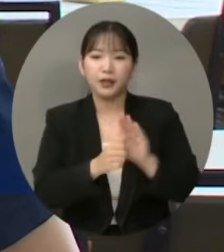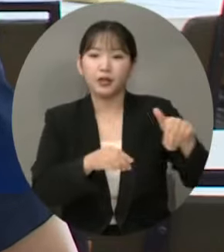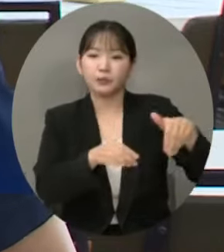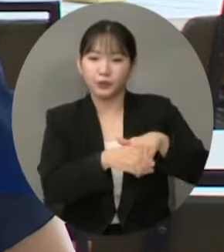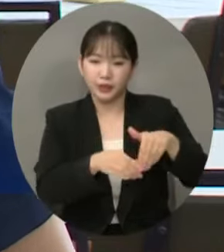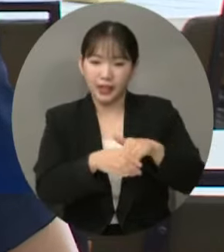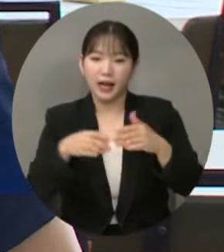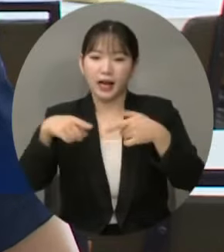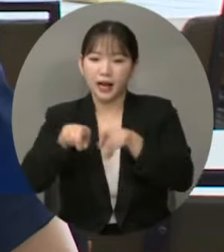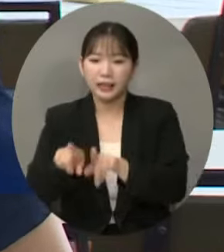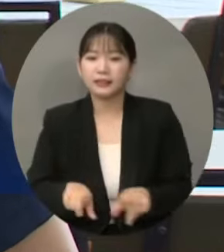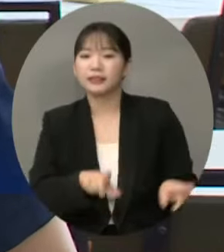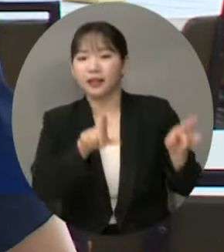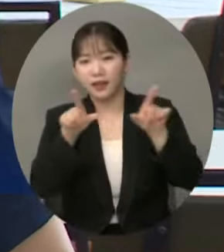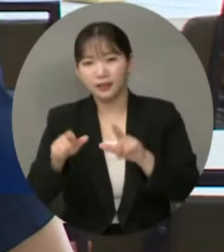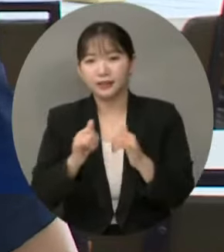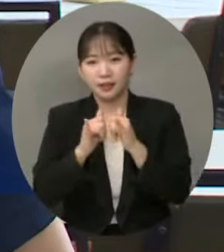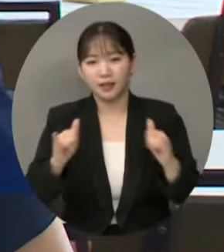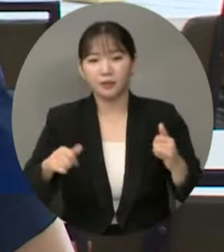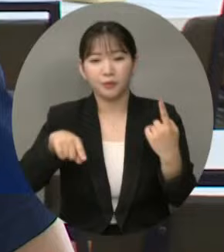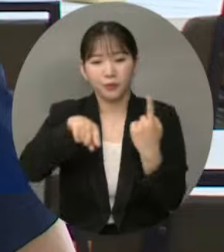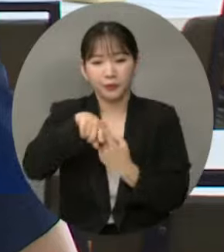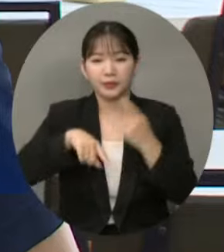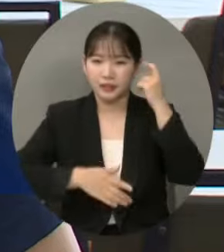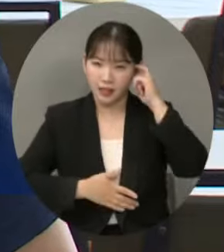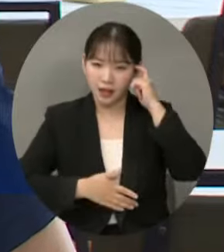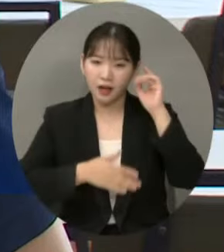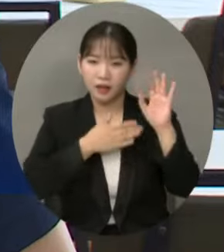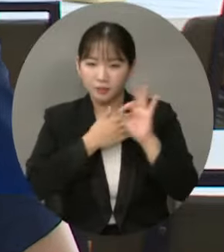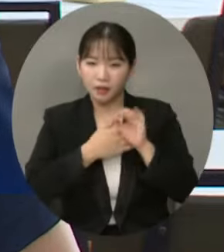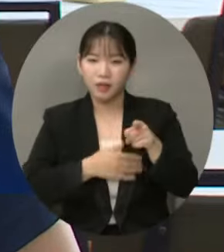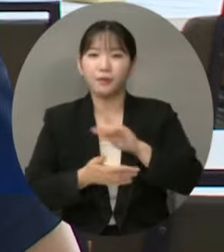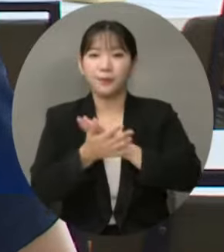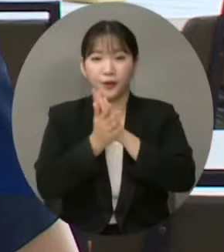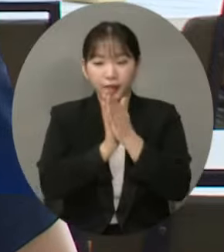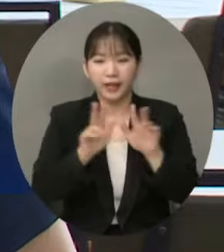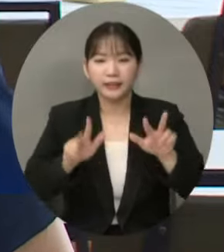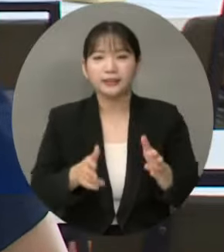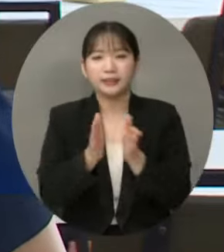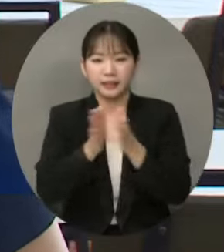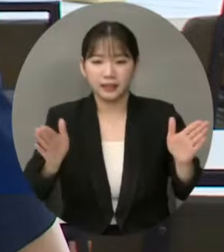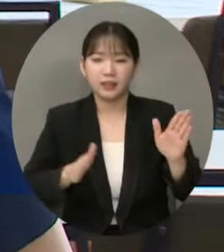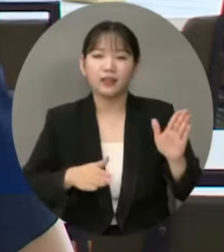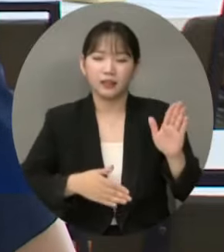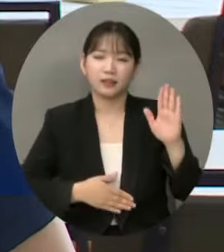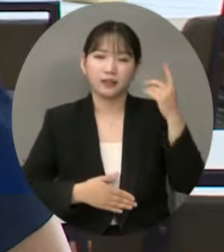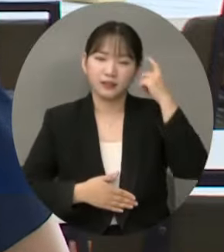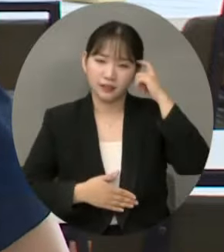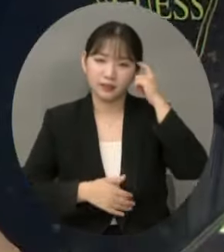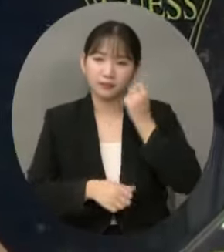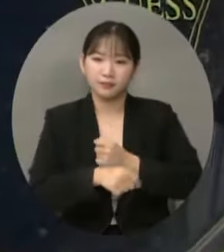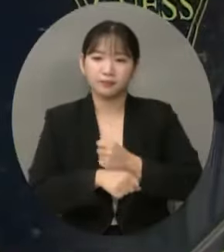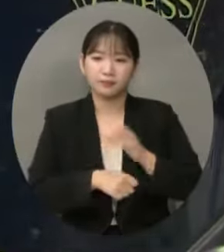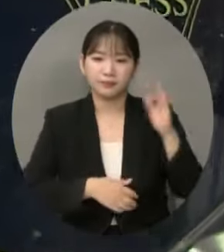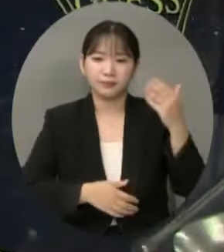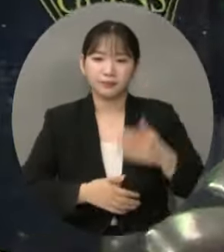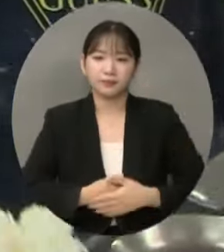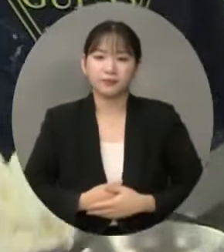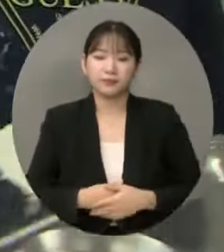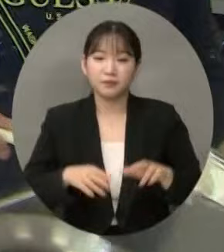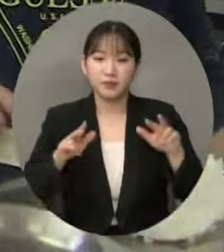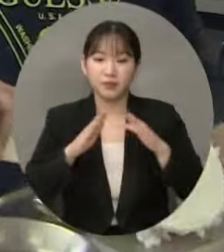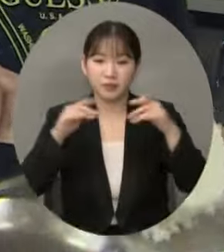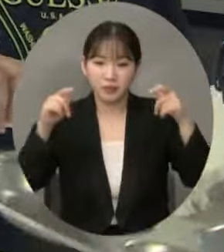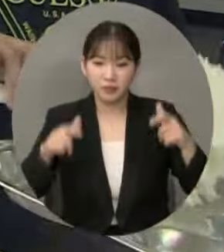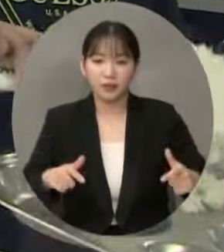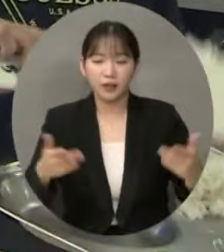생각하는 이런 같은 살아가는 사람으로서 이런 변화들이 이제 시작점이라고 생각하시면. 현재